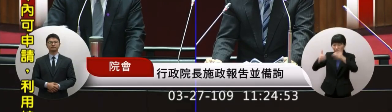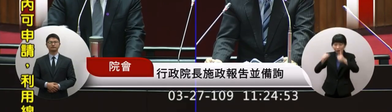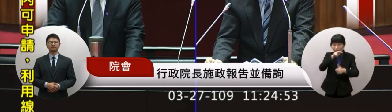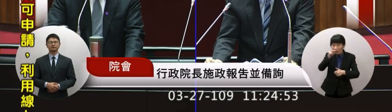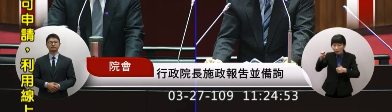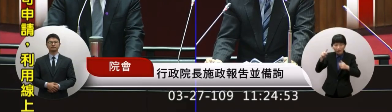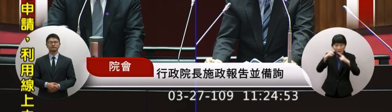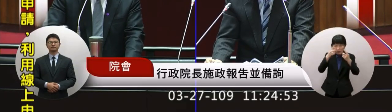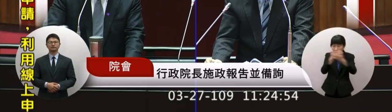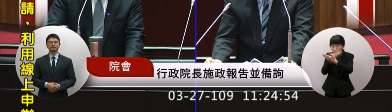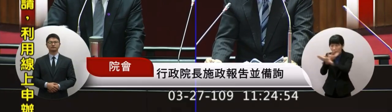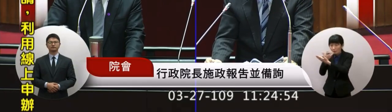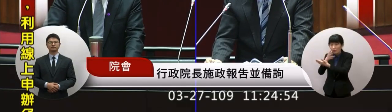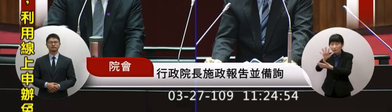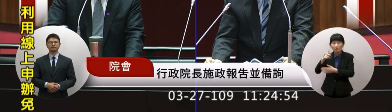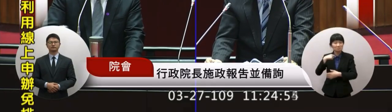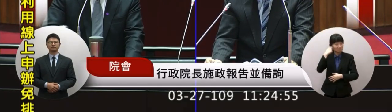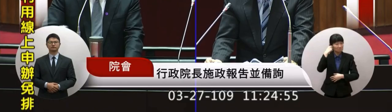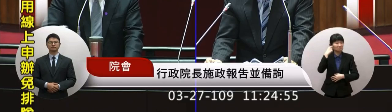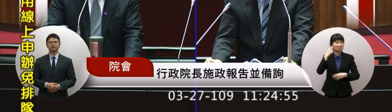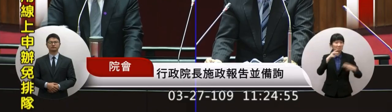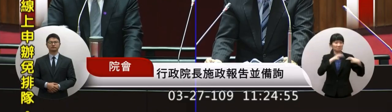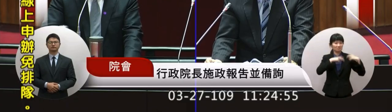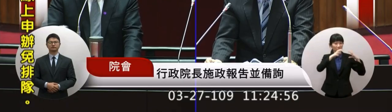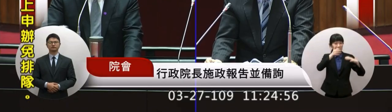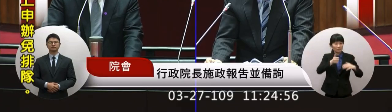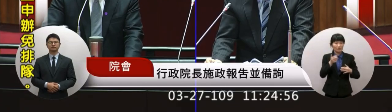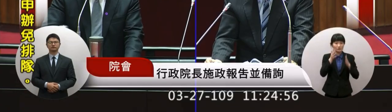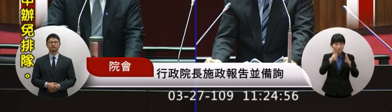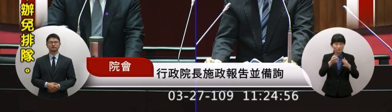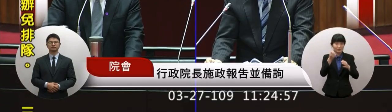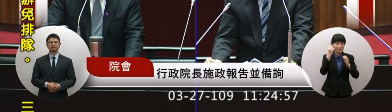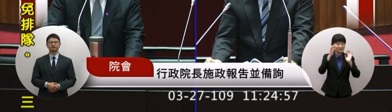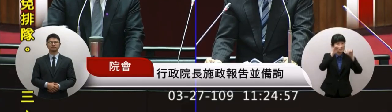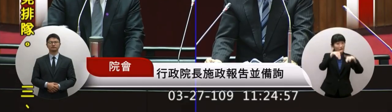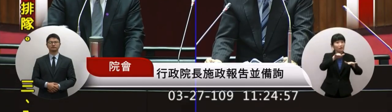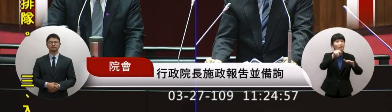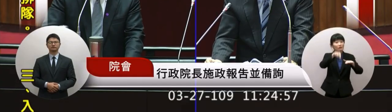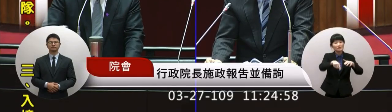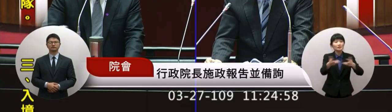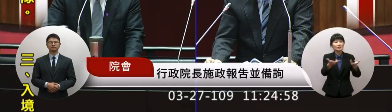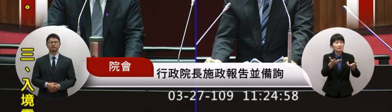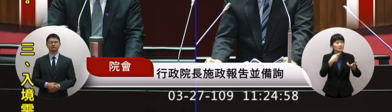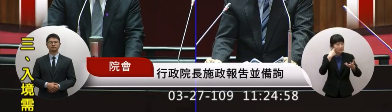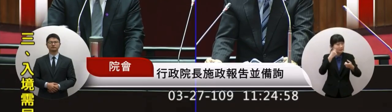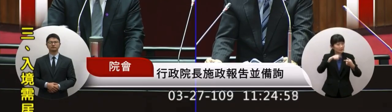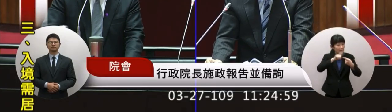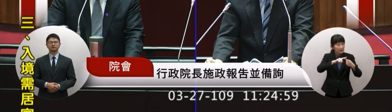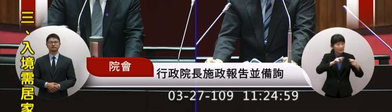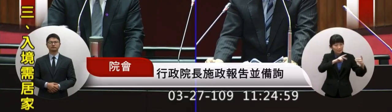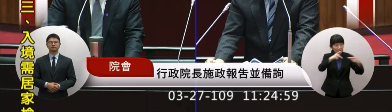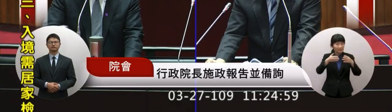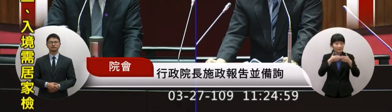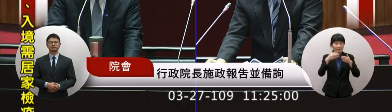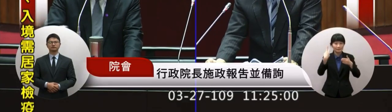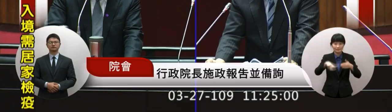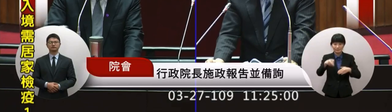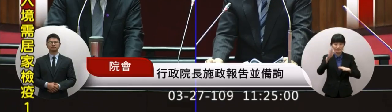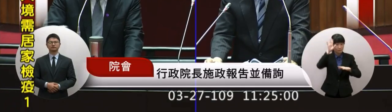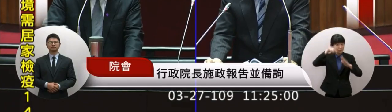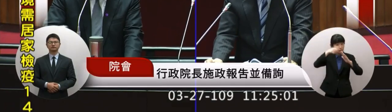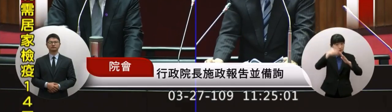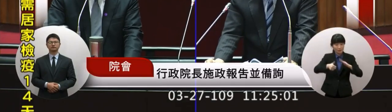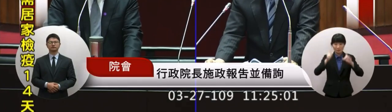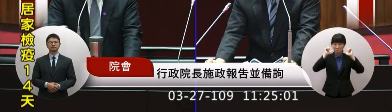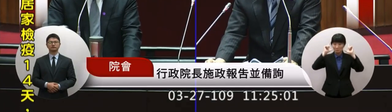本席认为蔡英文总统也认同新潮流势力啊，有必要去做调整。那借由苏院长您